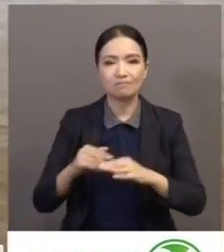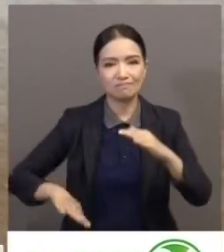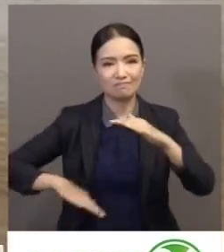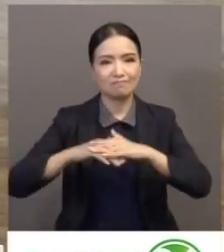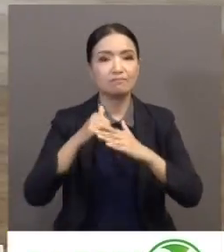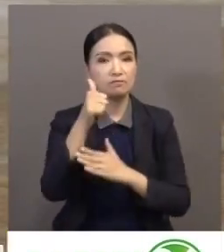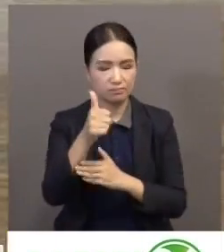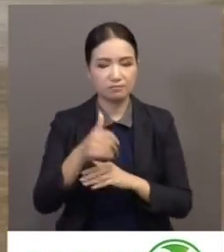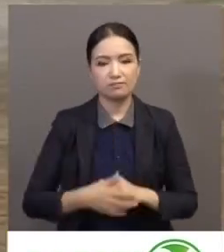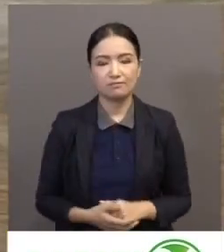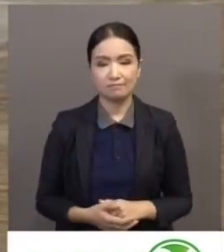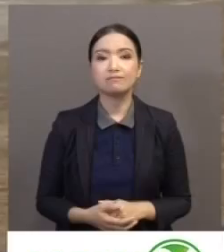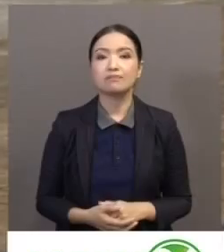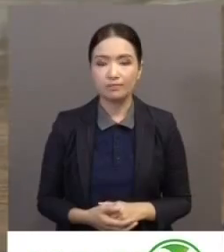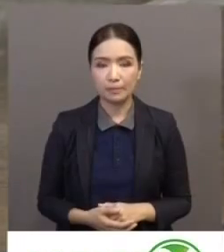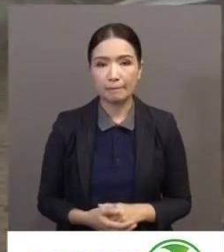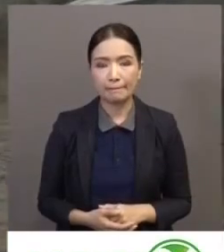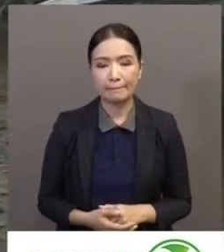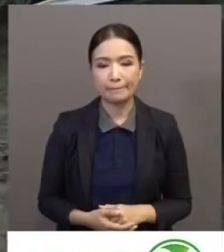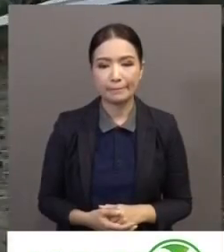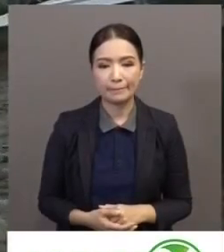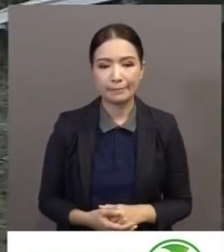ความสำเร็จณัฐกฤตโรจนะ